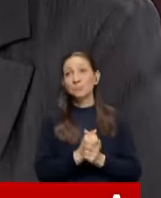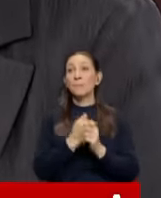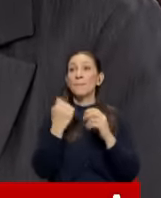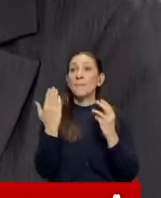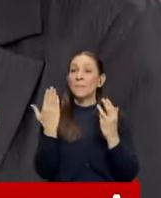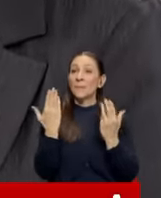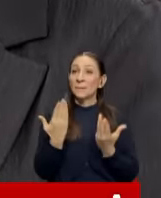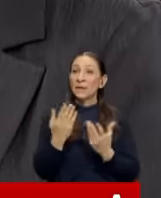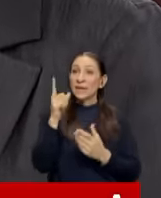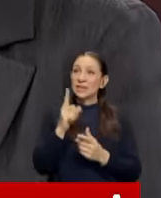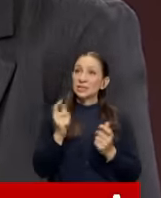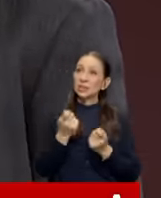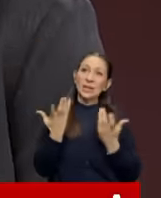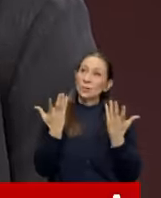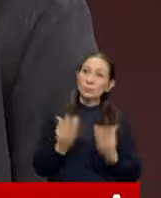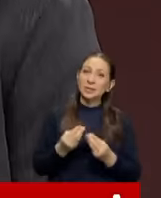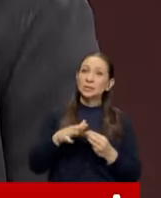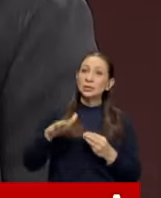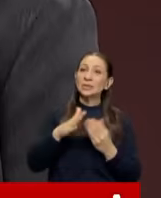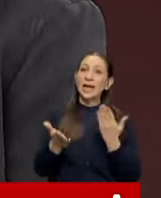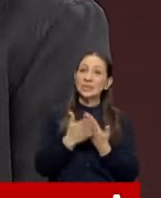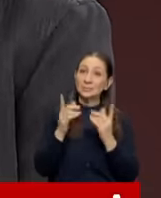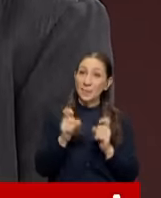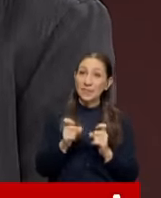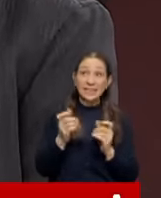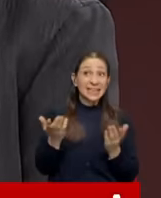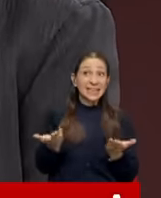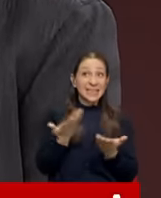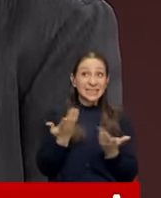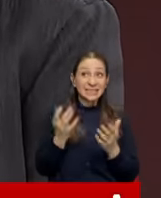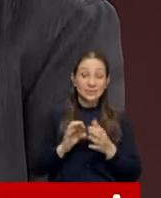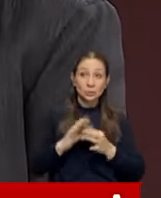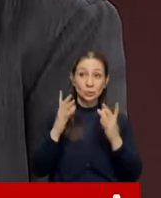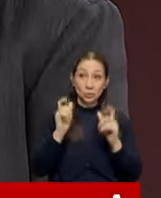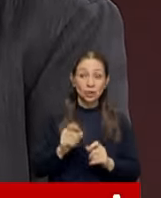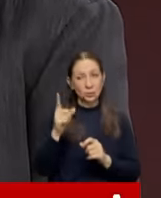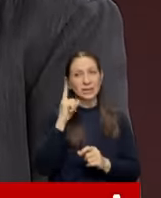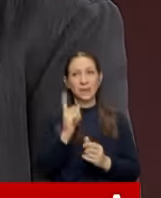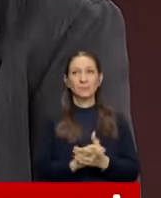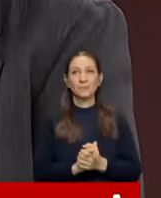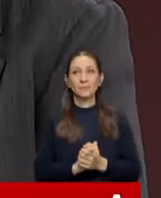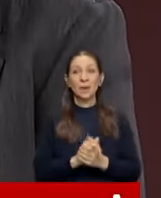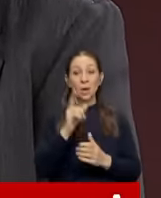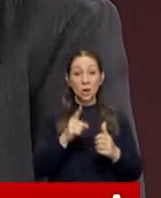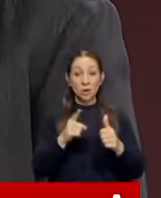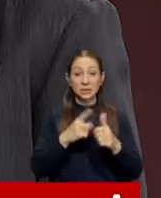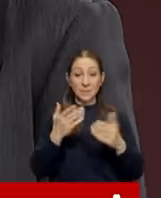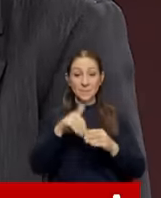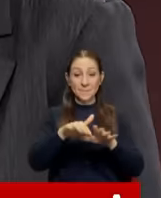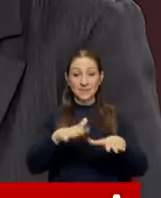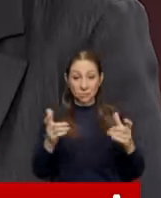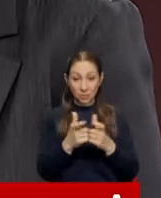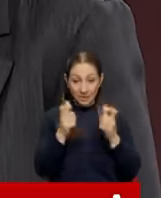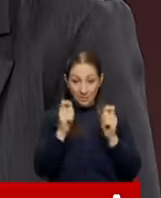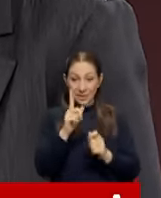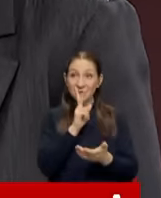efendim ilk iş ne olacak sosyal yardımlar mı Nasıl adımlar atacaksınız onu da dinleyelim Evet önce Tabii Meclisi toplayıp bir